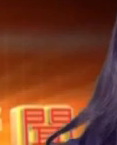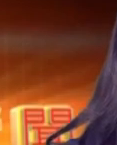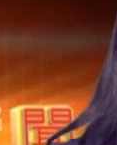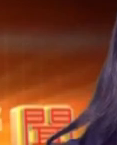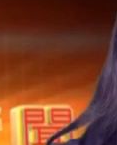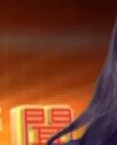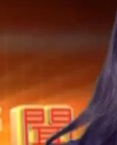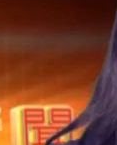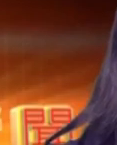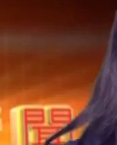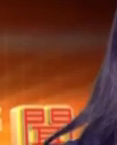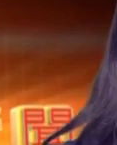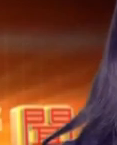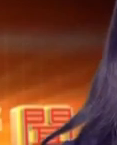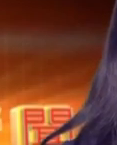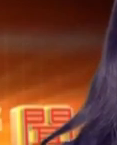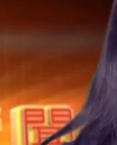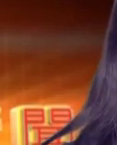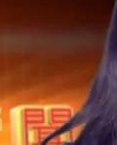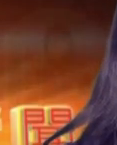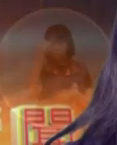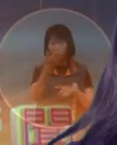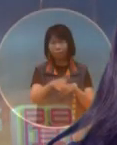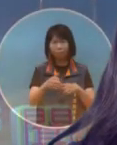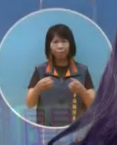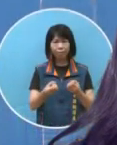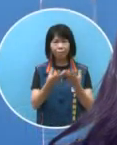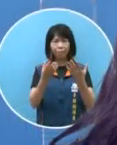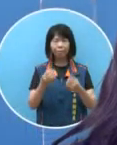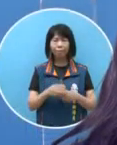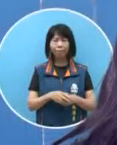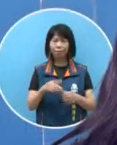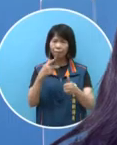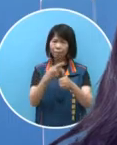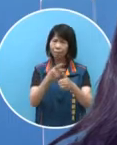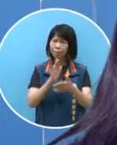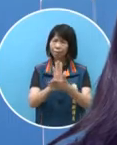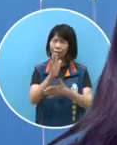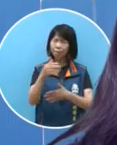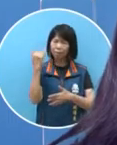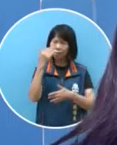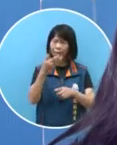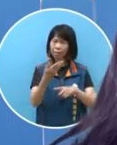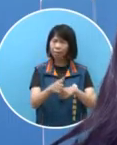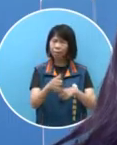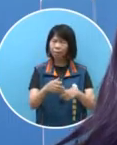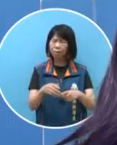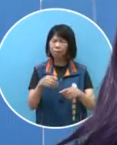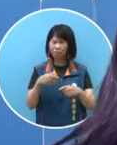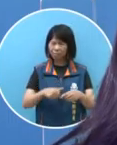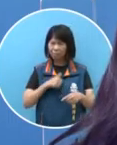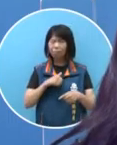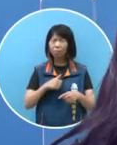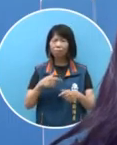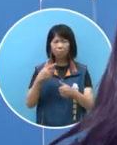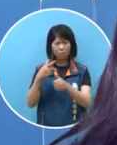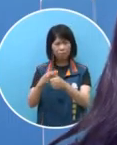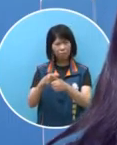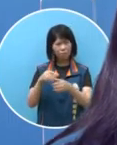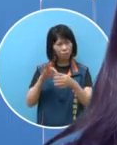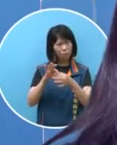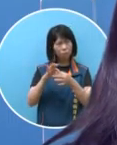莲确诊个案当中，一位万华大舅子家族群聚案，70多岁有慢性病史的男性牌友案7012，上个